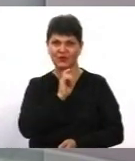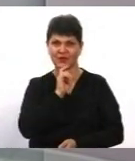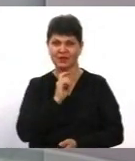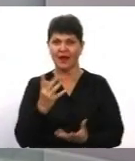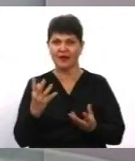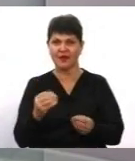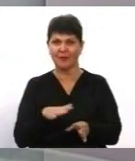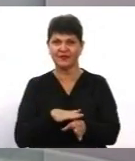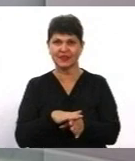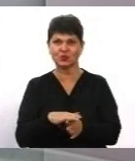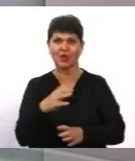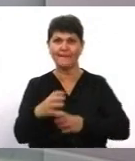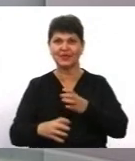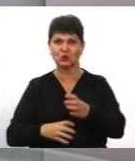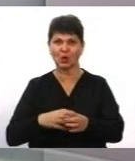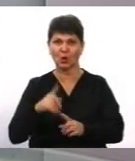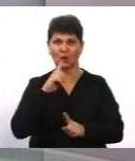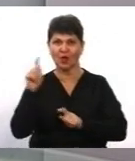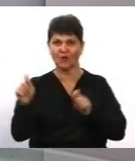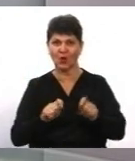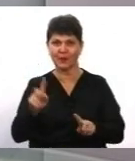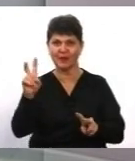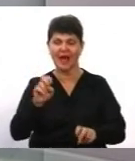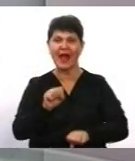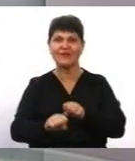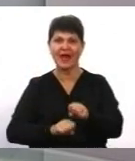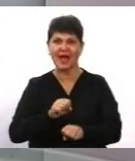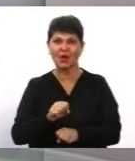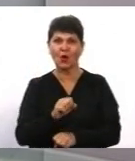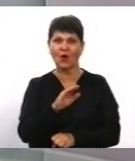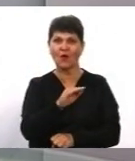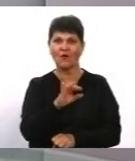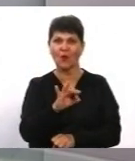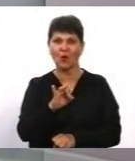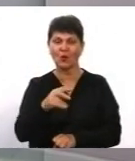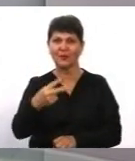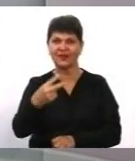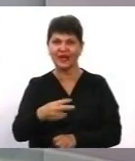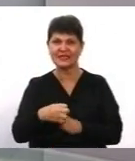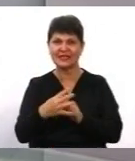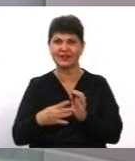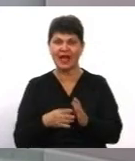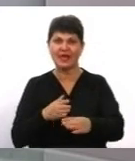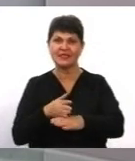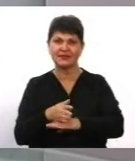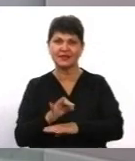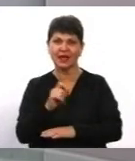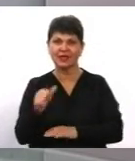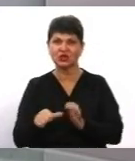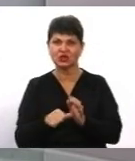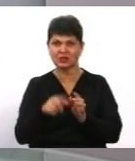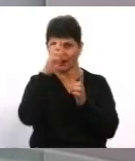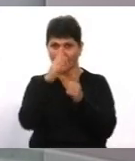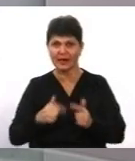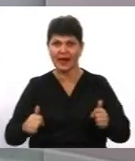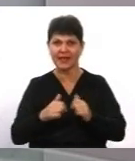відбувся міжнародний форум під назвою «Велофорум 2019». На нього завітало із 6 країн світу